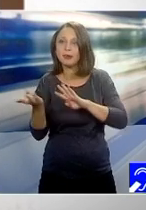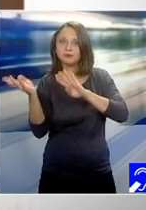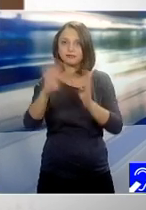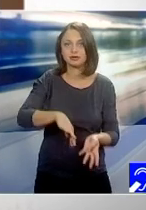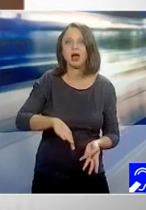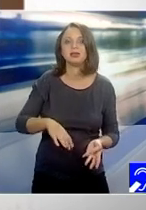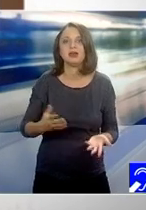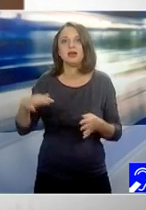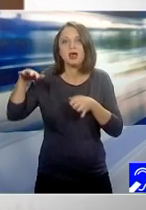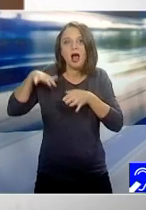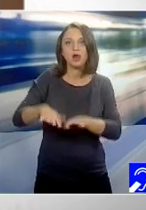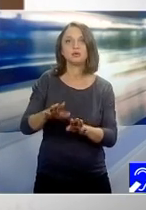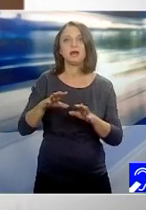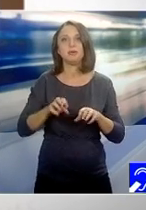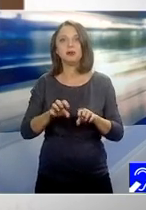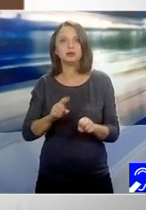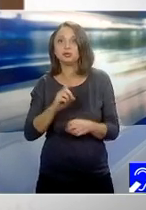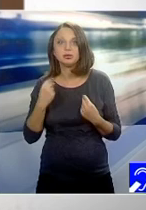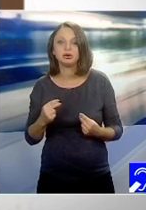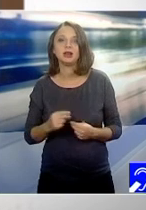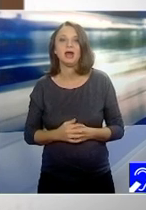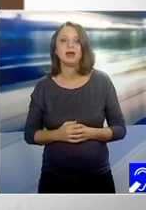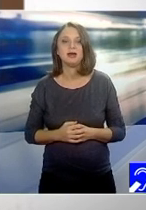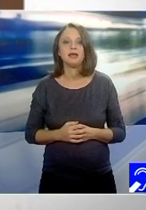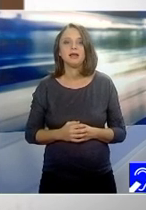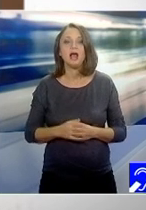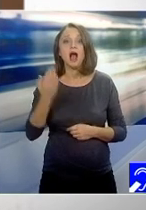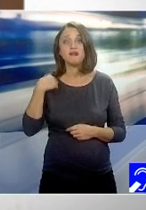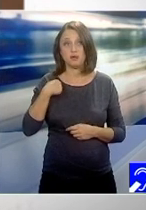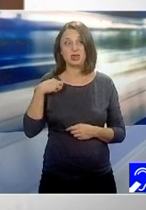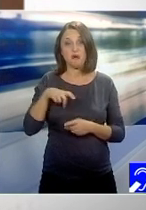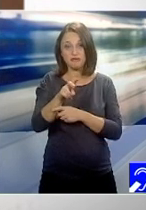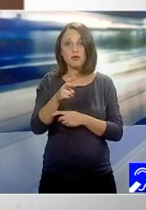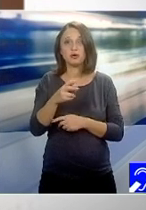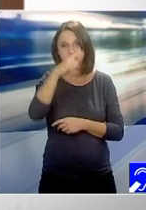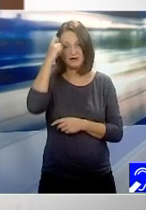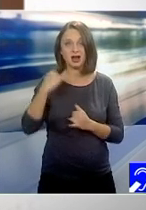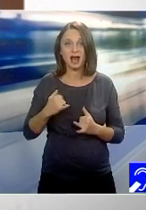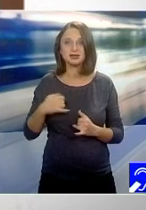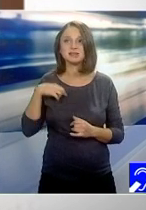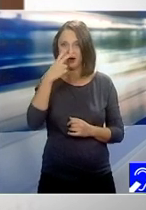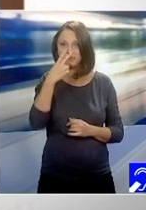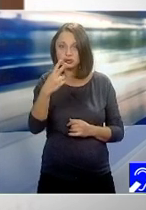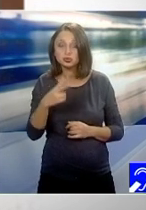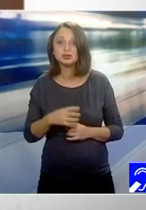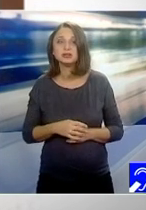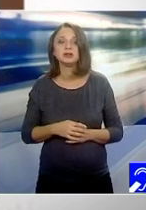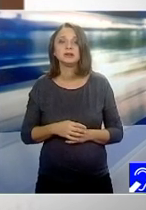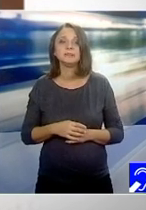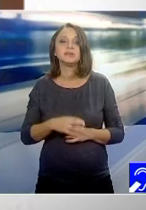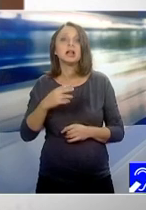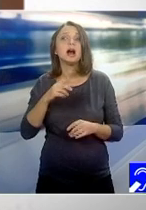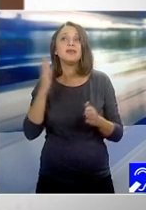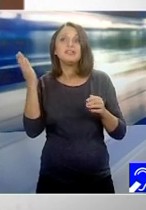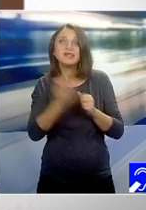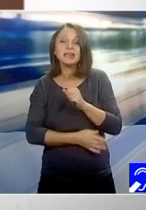întâmplat în asemenea zone. Și am fost în multe zone montane în această vară și lucrurile continuă. Poate nu cu intensitatea dinainte sau